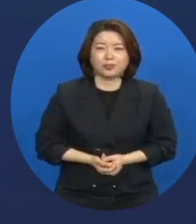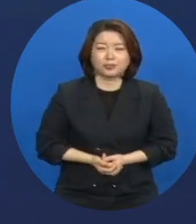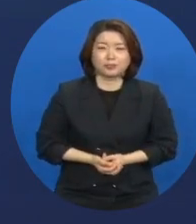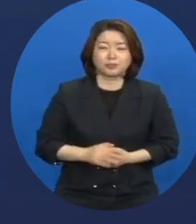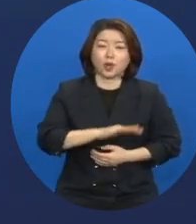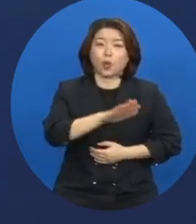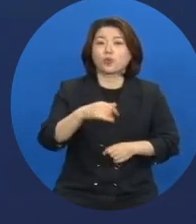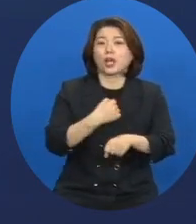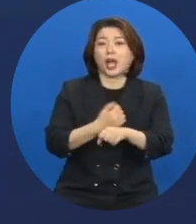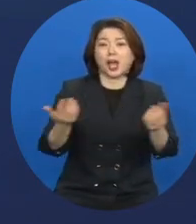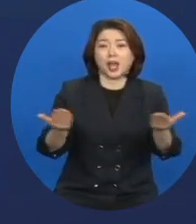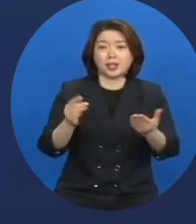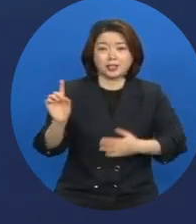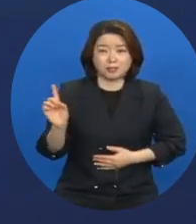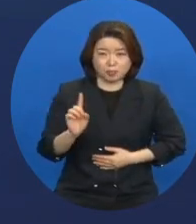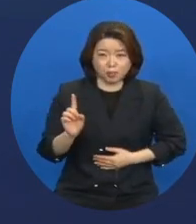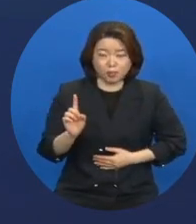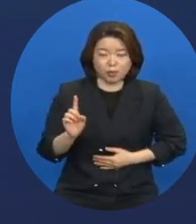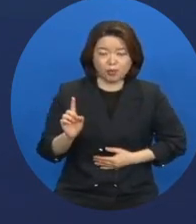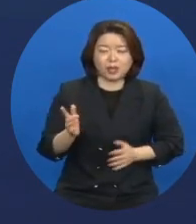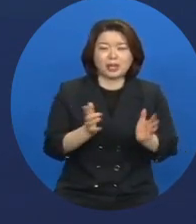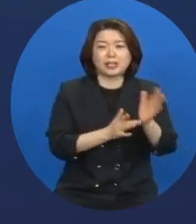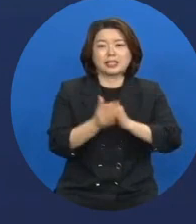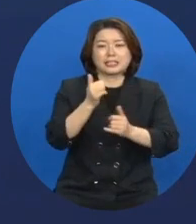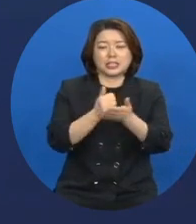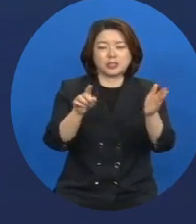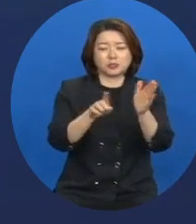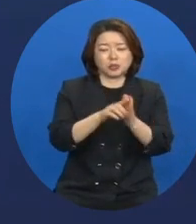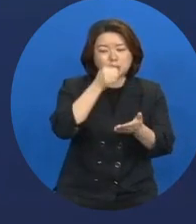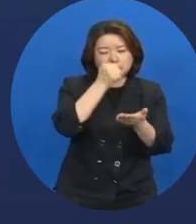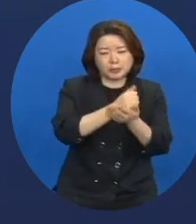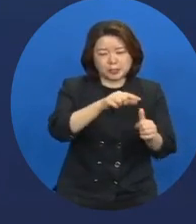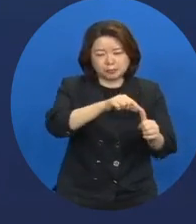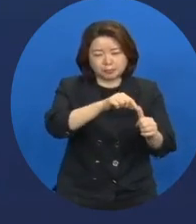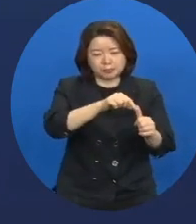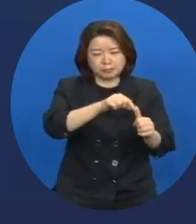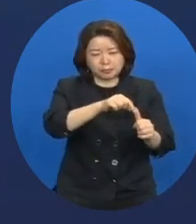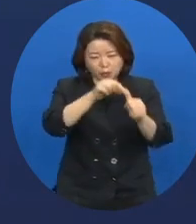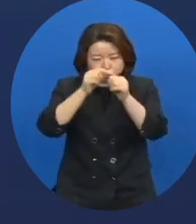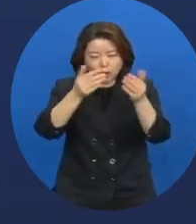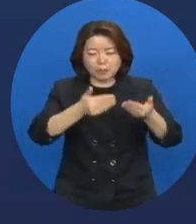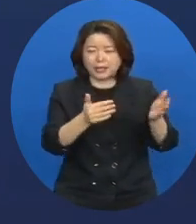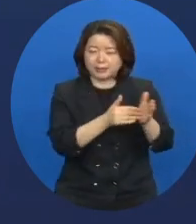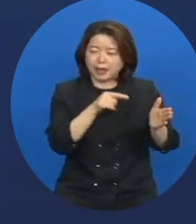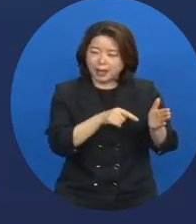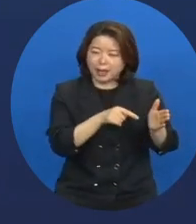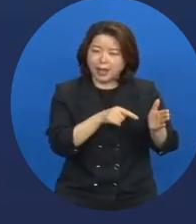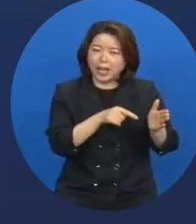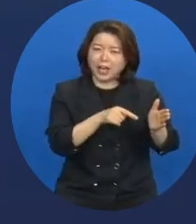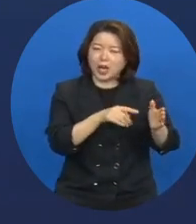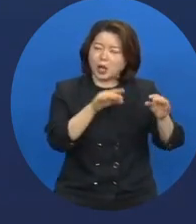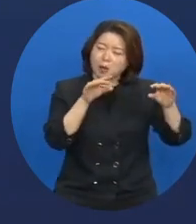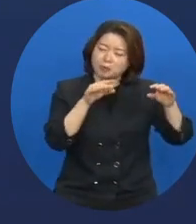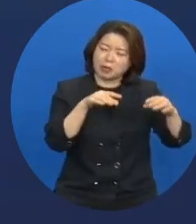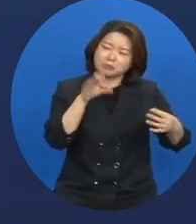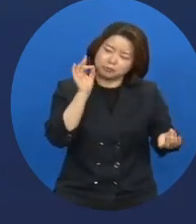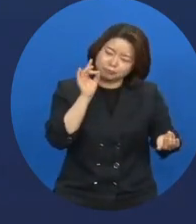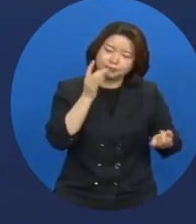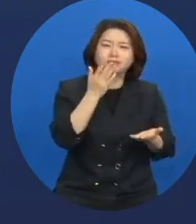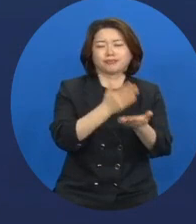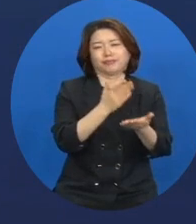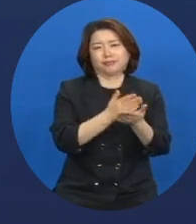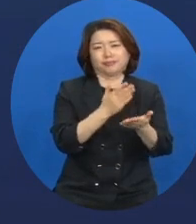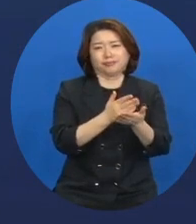우리가 할 일은 그저 예수 믿고 속죄함을 받았다 하는 믿음에 머물지 않는 것입니다.